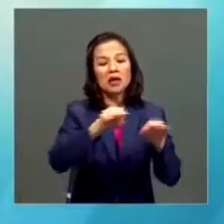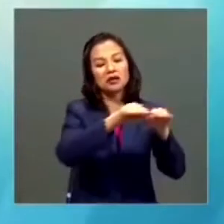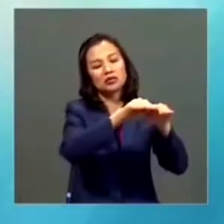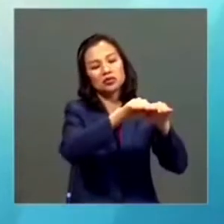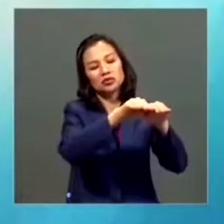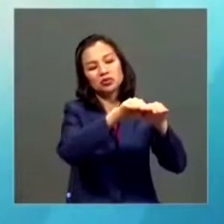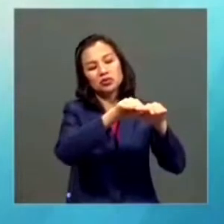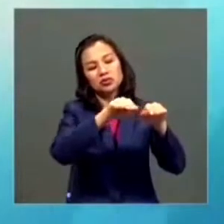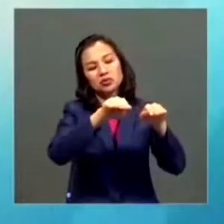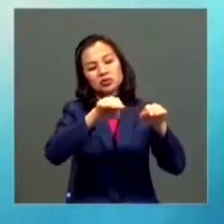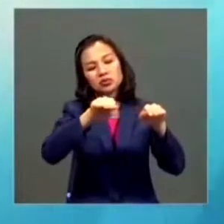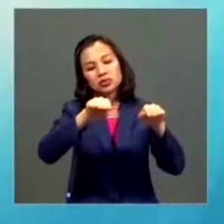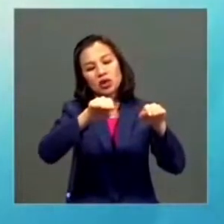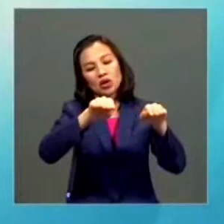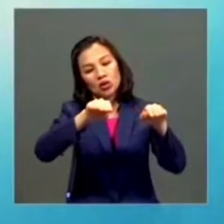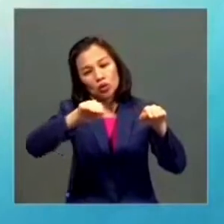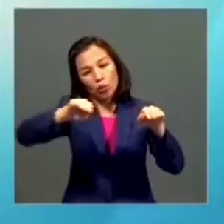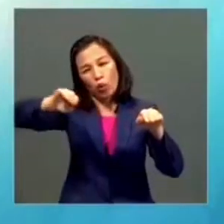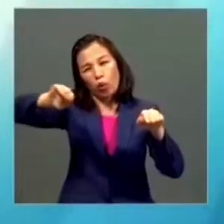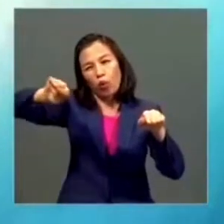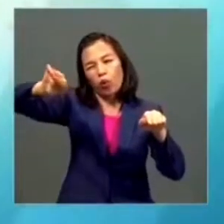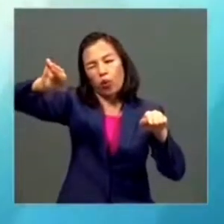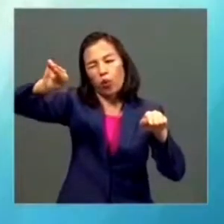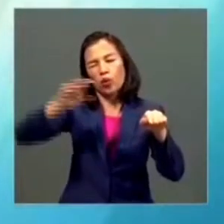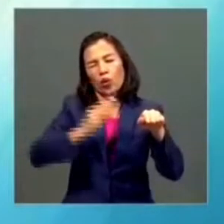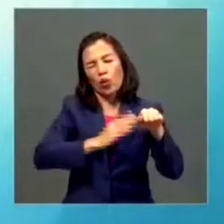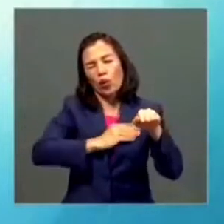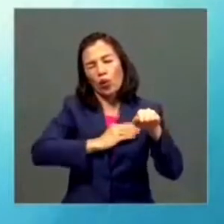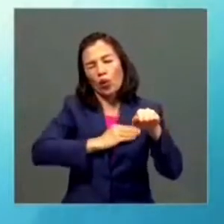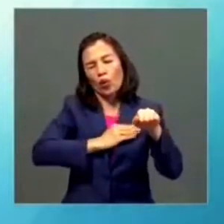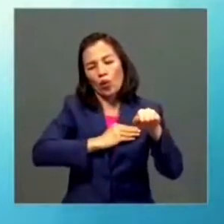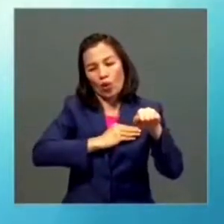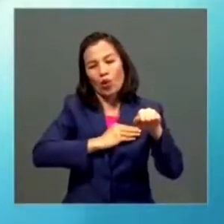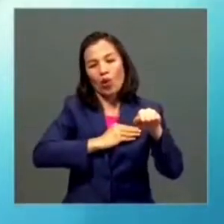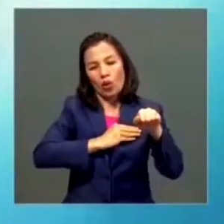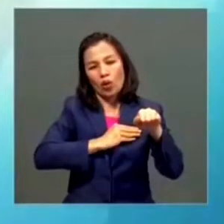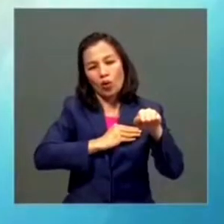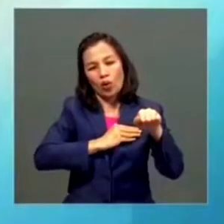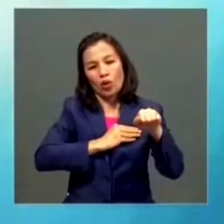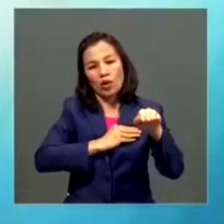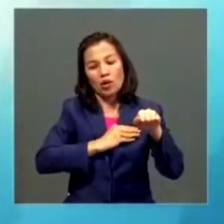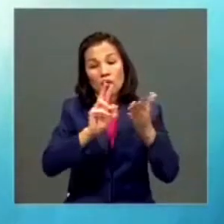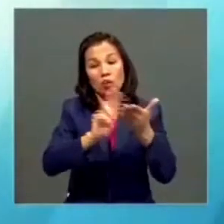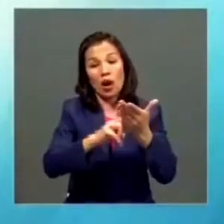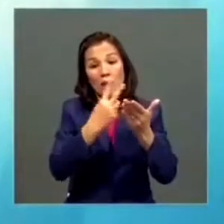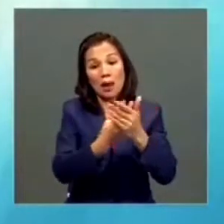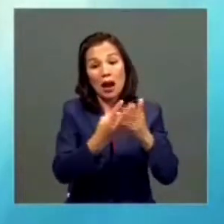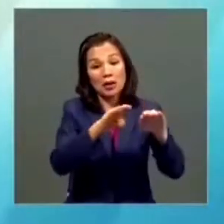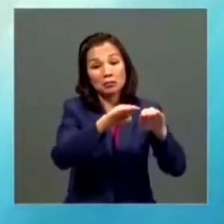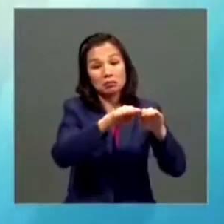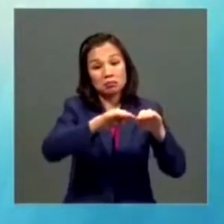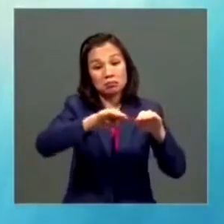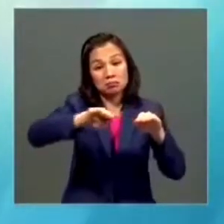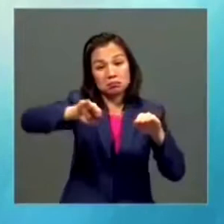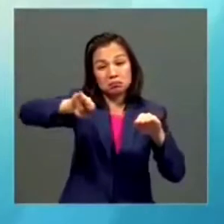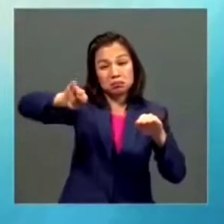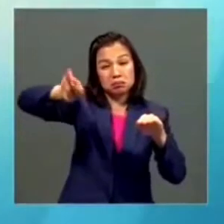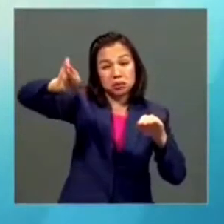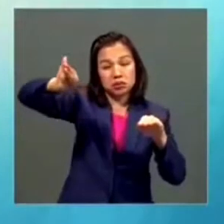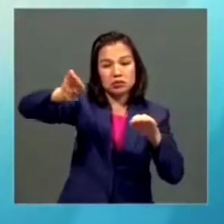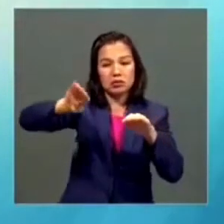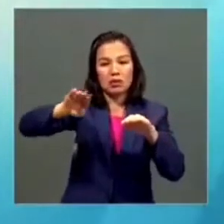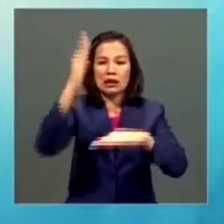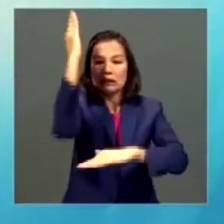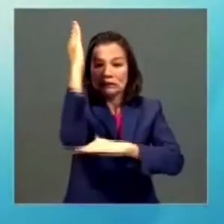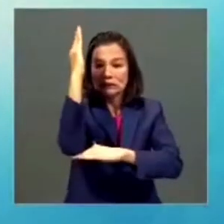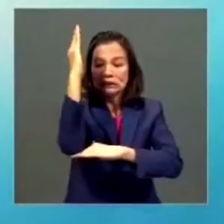อดเนี่ยนะครับแล้วพุ่งไปที่เรากลัวกันว่ามันพุ่งชันมากอย่างนี้มันชันขนาดเกือบตั้งตร